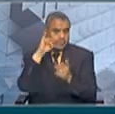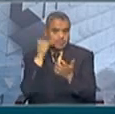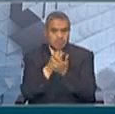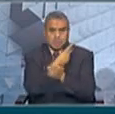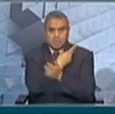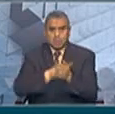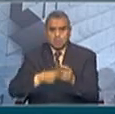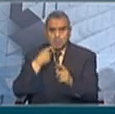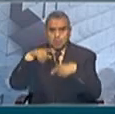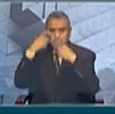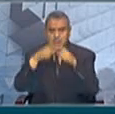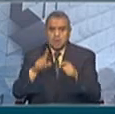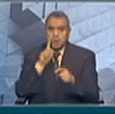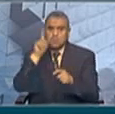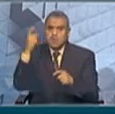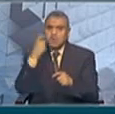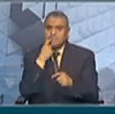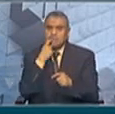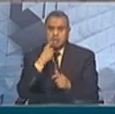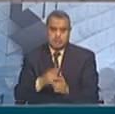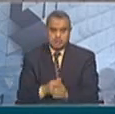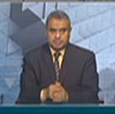بحكومة الوفاق.